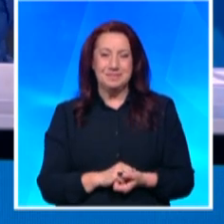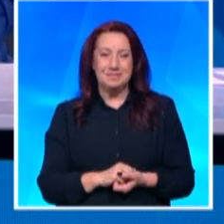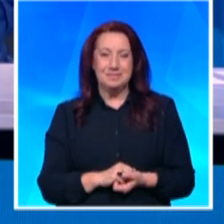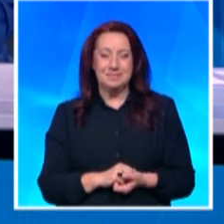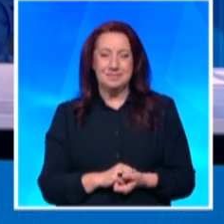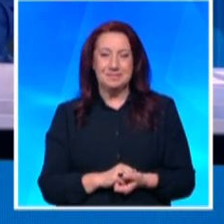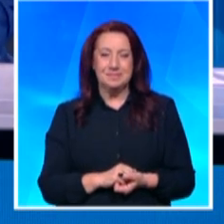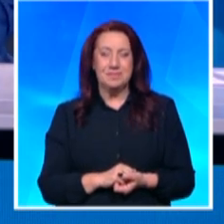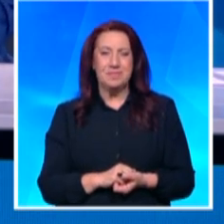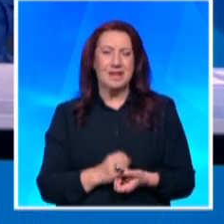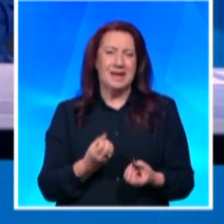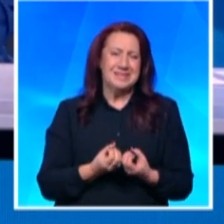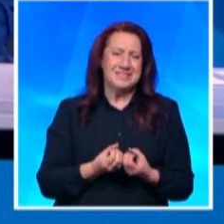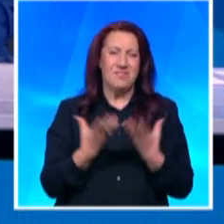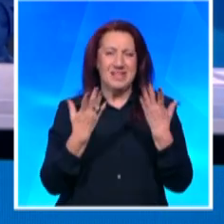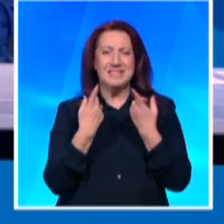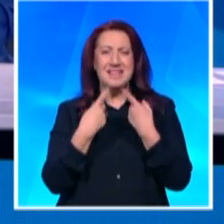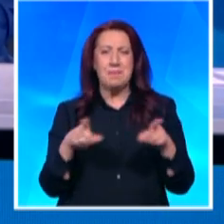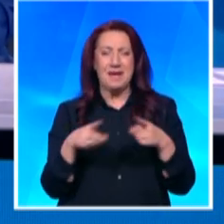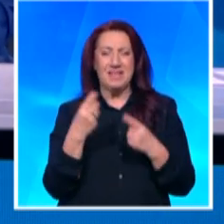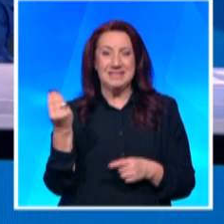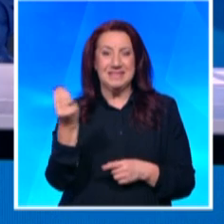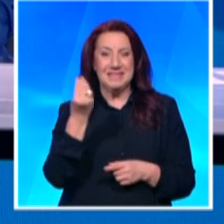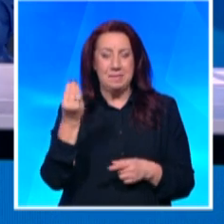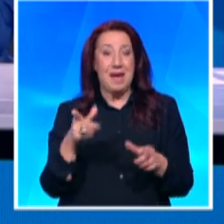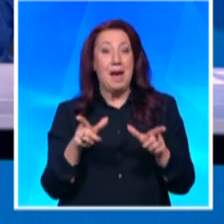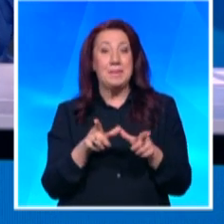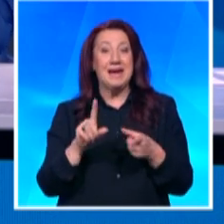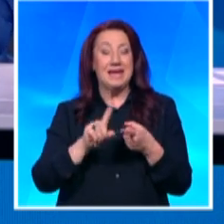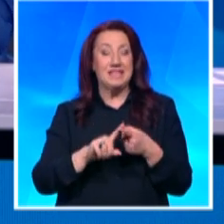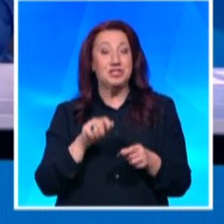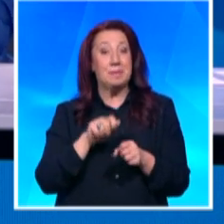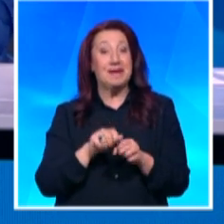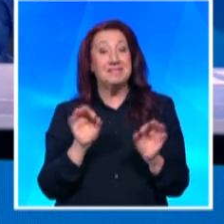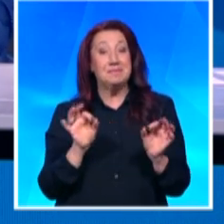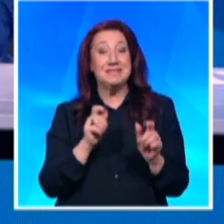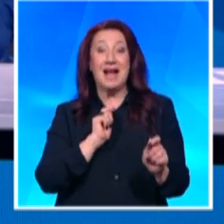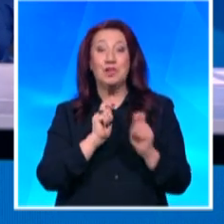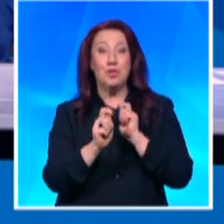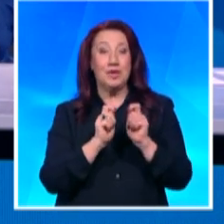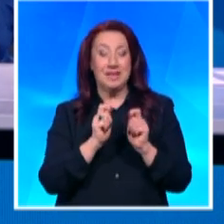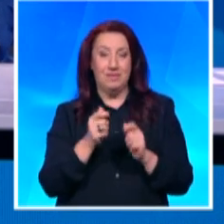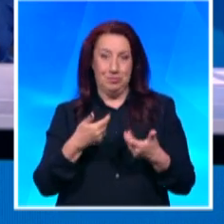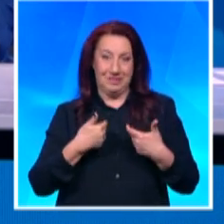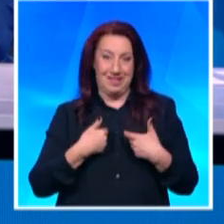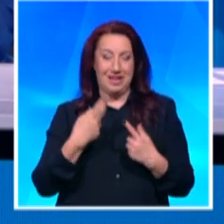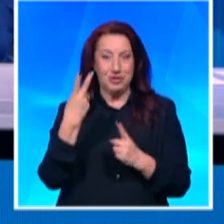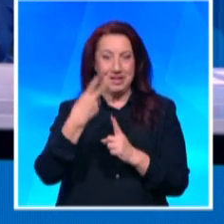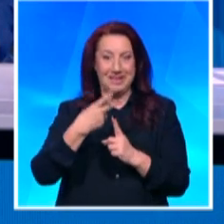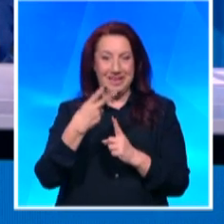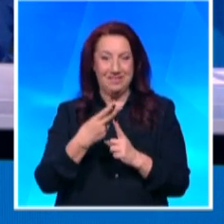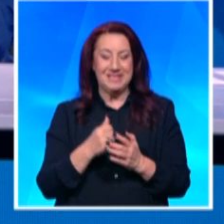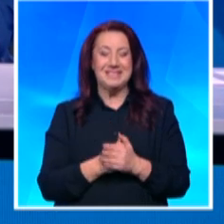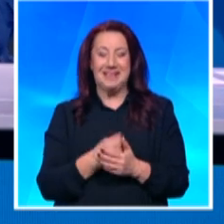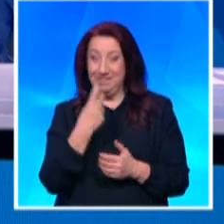Звездата на сръбската музика Миле Китич със специално интервю за BTV преди концерта му в Арена София на 20 септември. С него разговаря